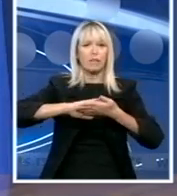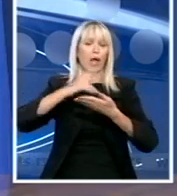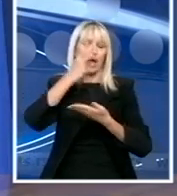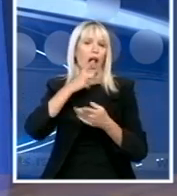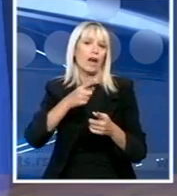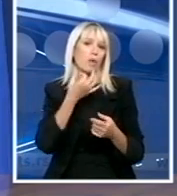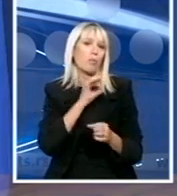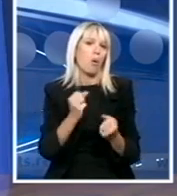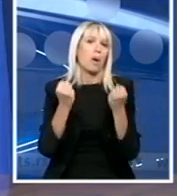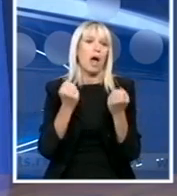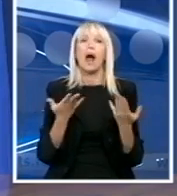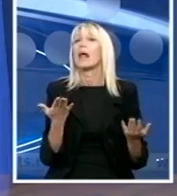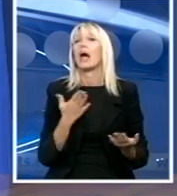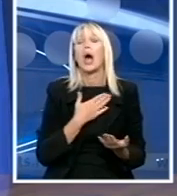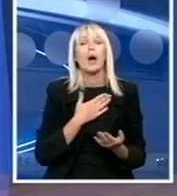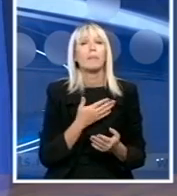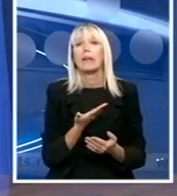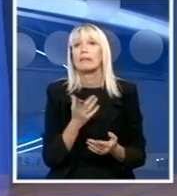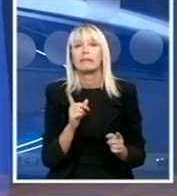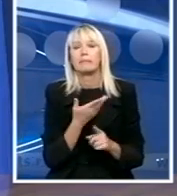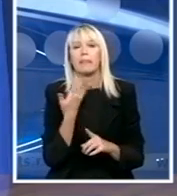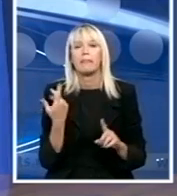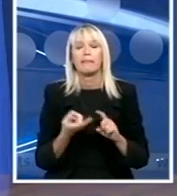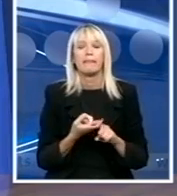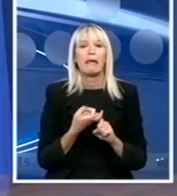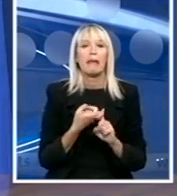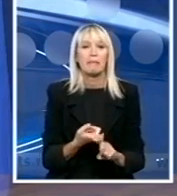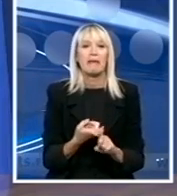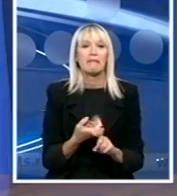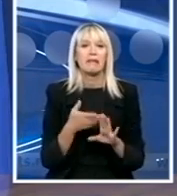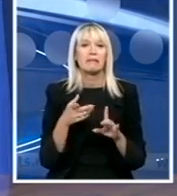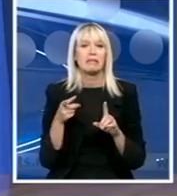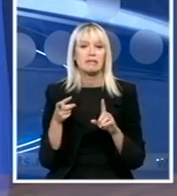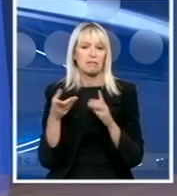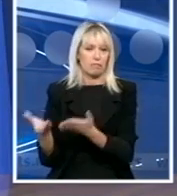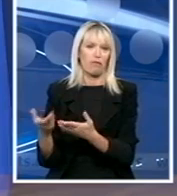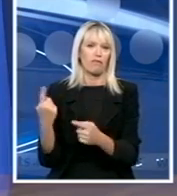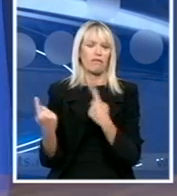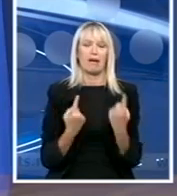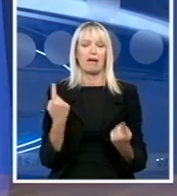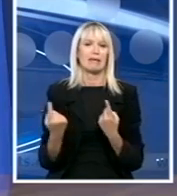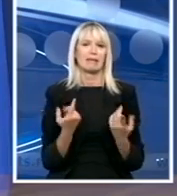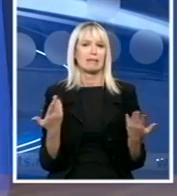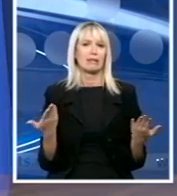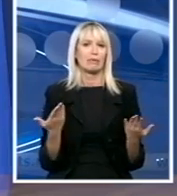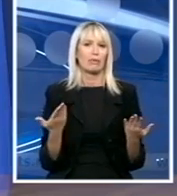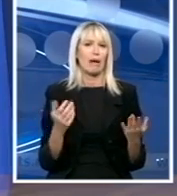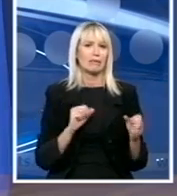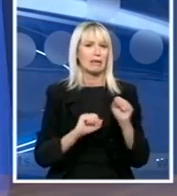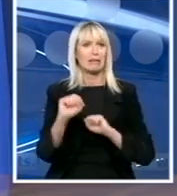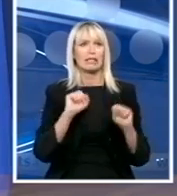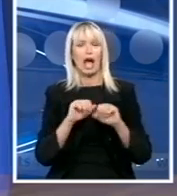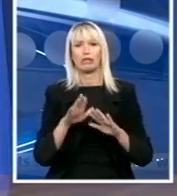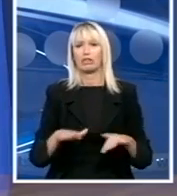to nikakve veze nema što se tiče ove situacije kada govorimo o zaštiti dece